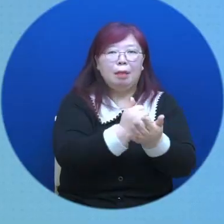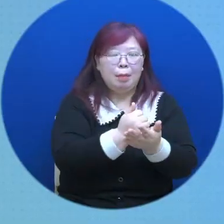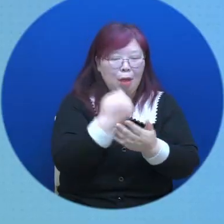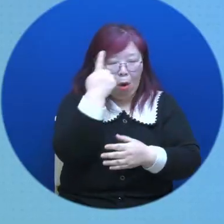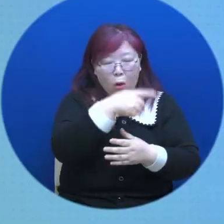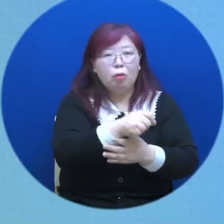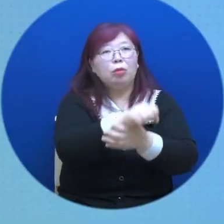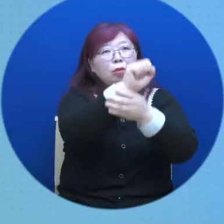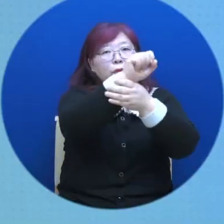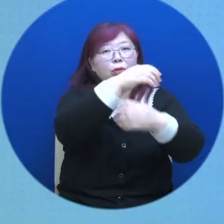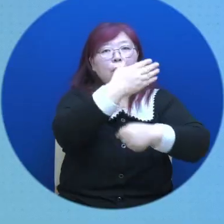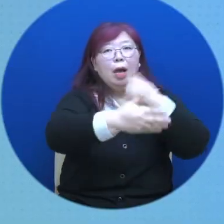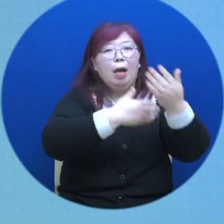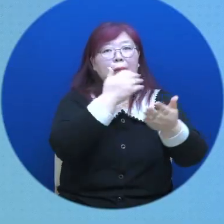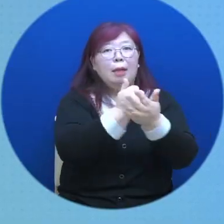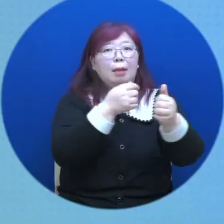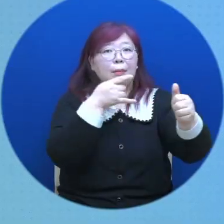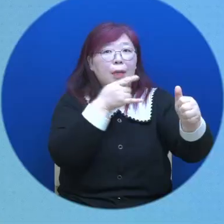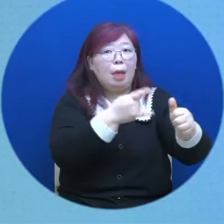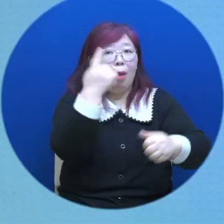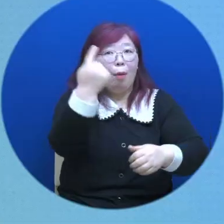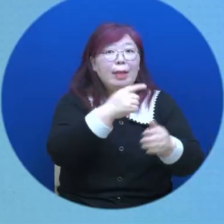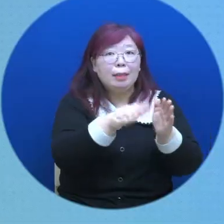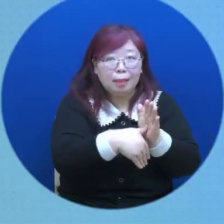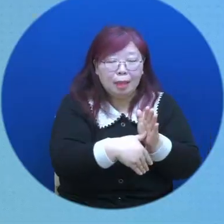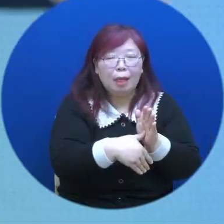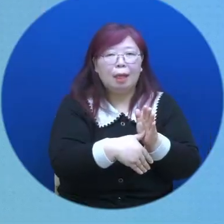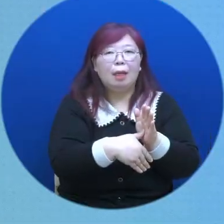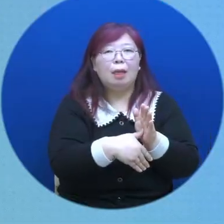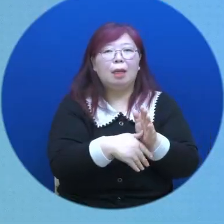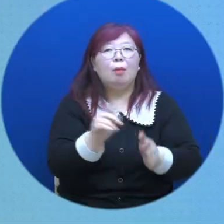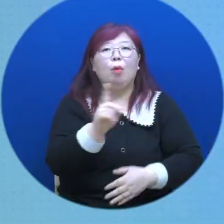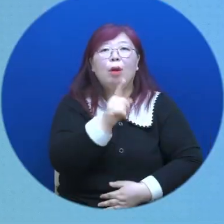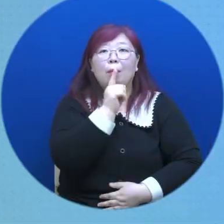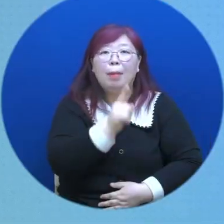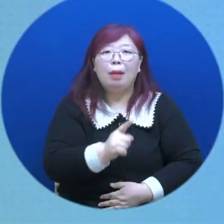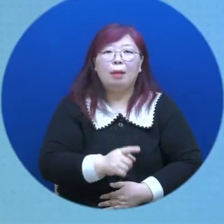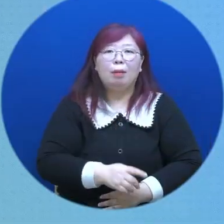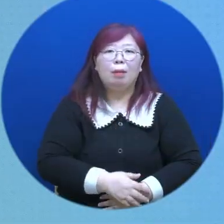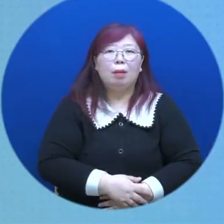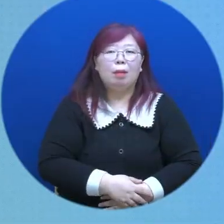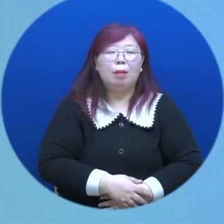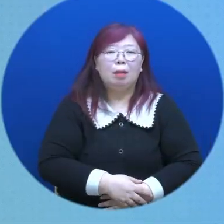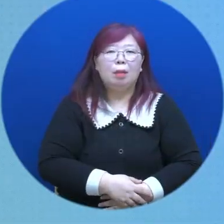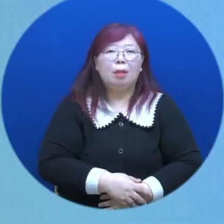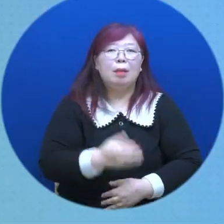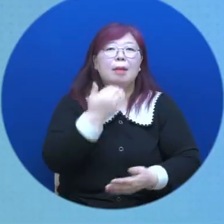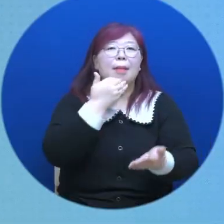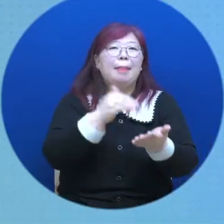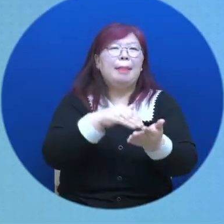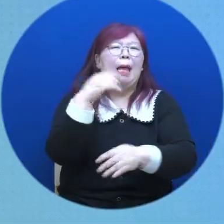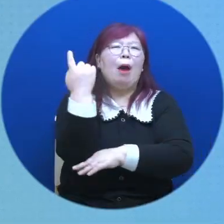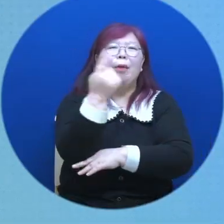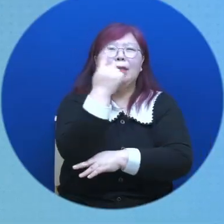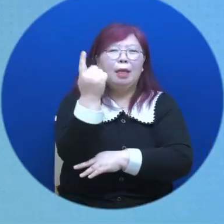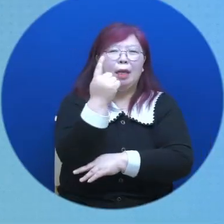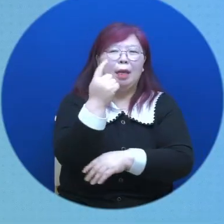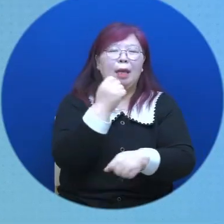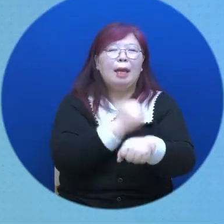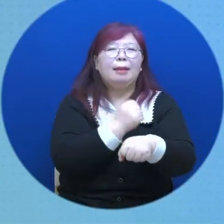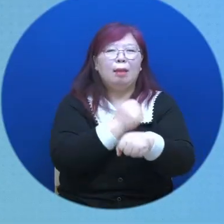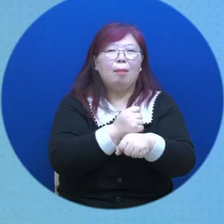들고 하나님께 나오는 이 여호사밧을 향하여 뭐라고 말해요? 다윗에게 했던 말씀을 똑같이 합니다.